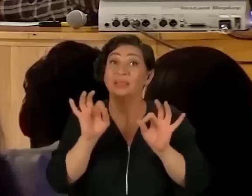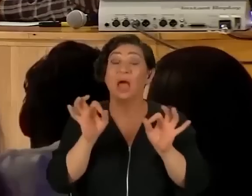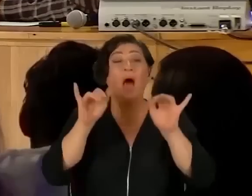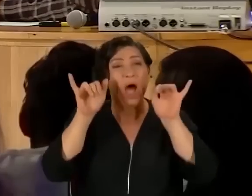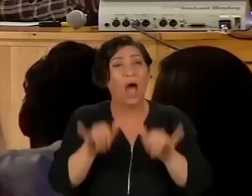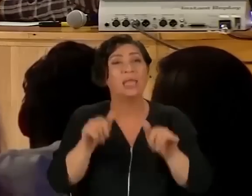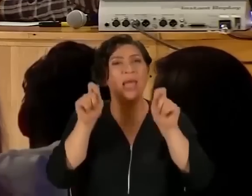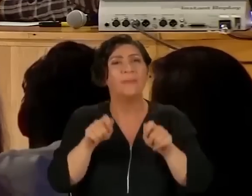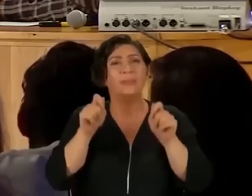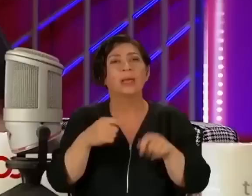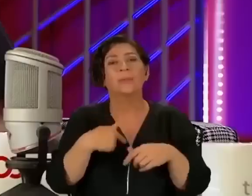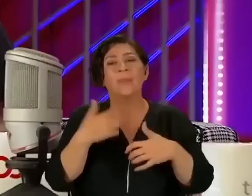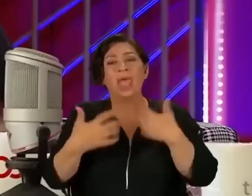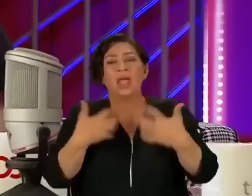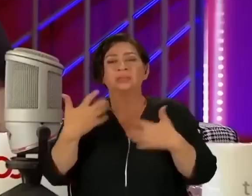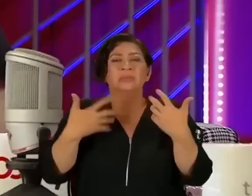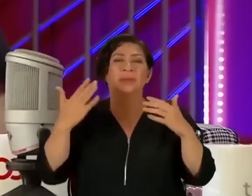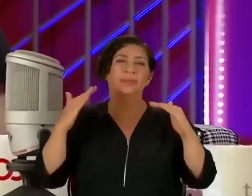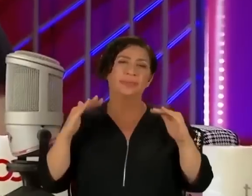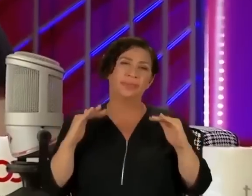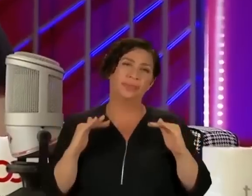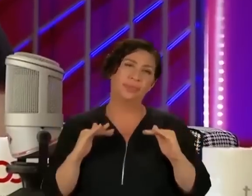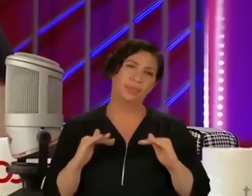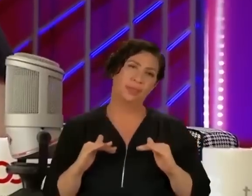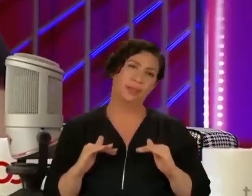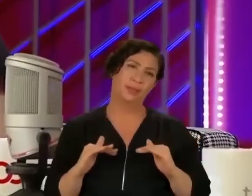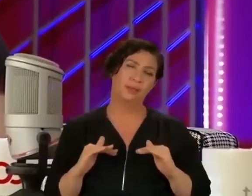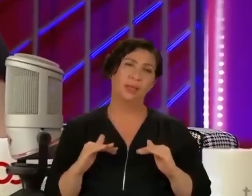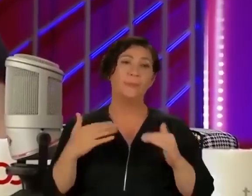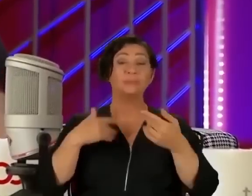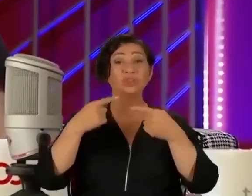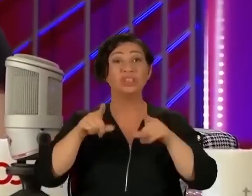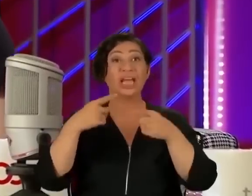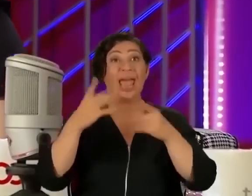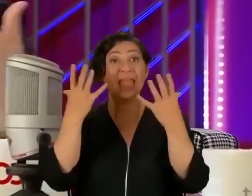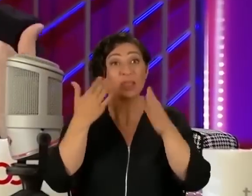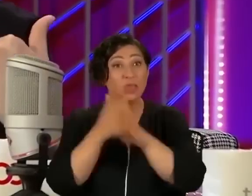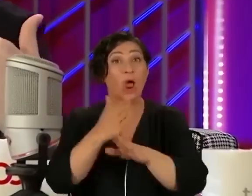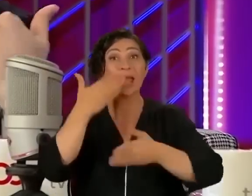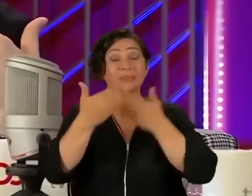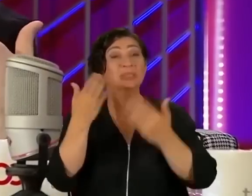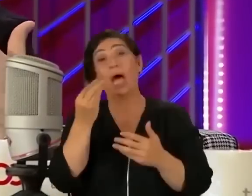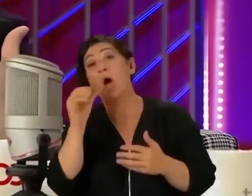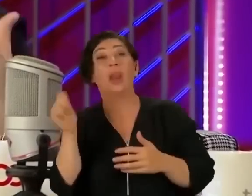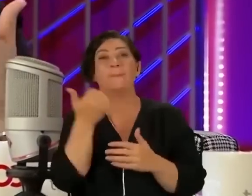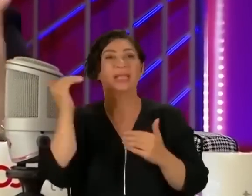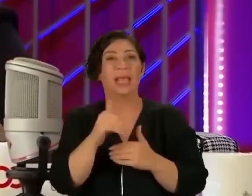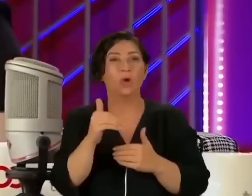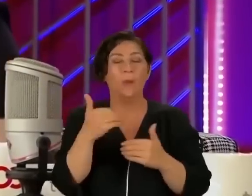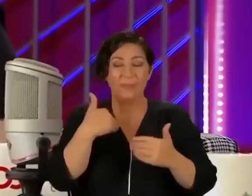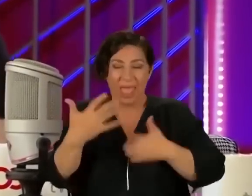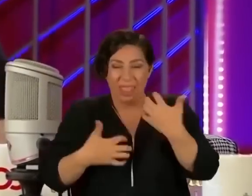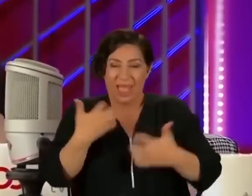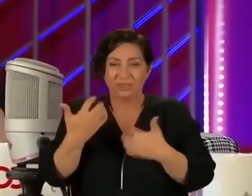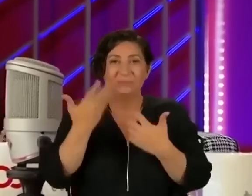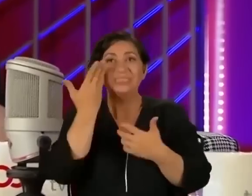çok aynı şeyi yaptığımda benim enerjim düşüyor. Benim enerjim şakanın en doğru anlatılmasından daha önemli geliyor bana. Çünkü